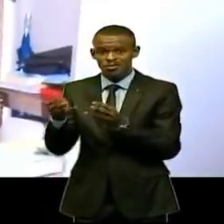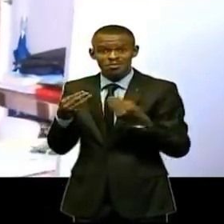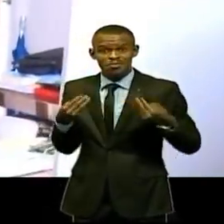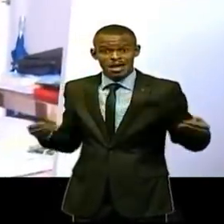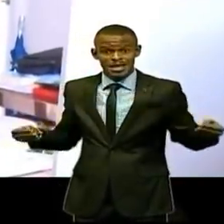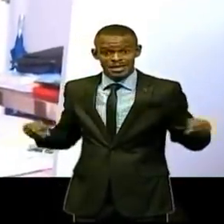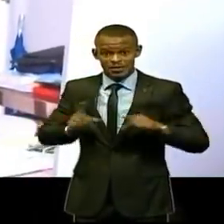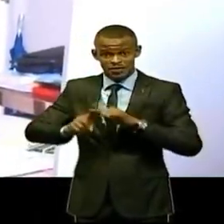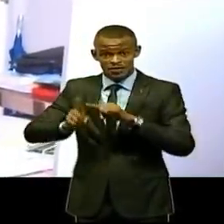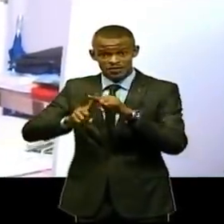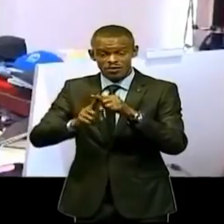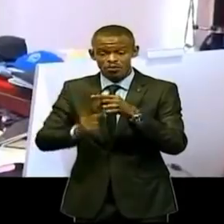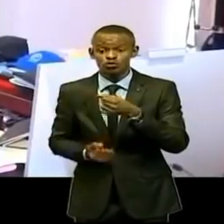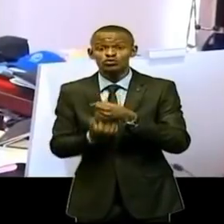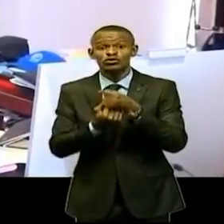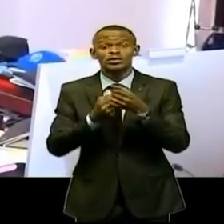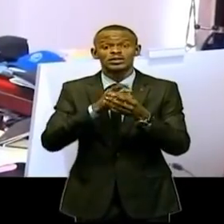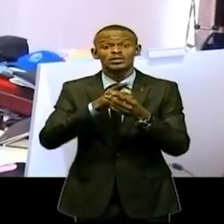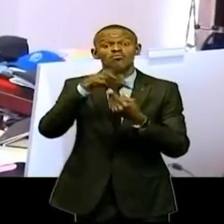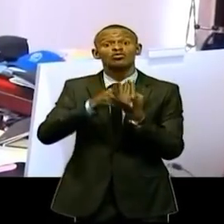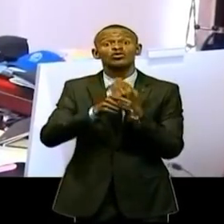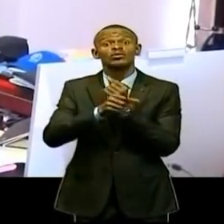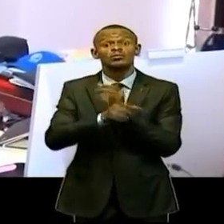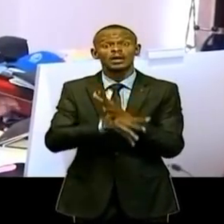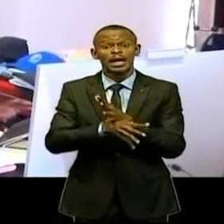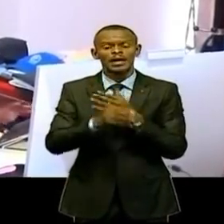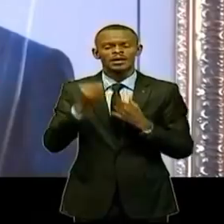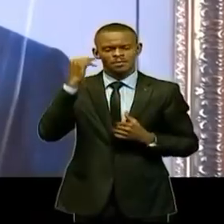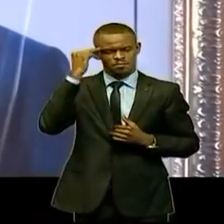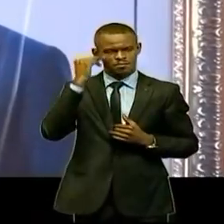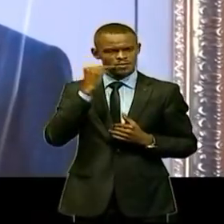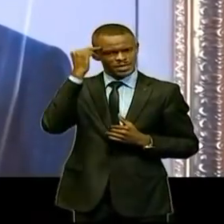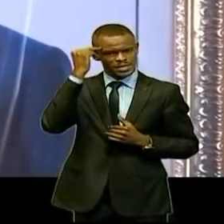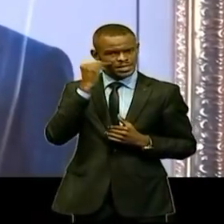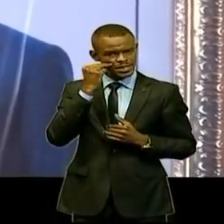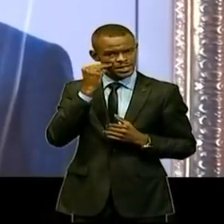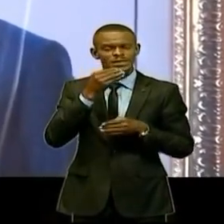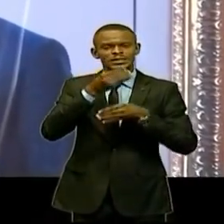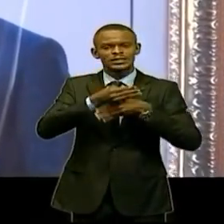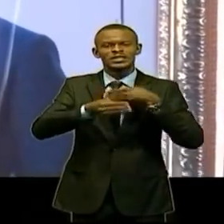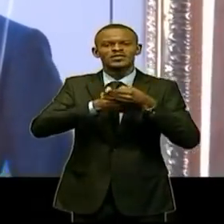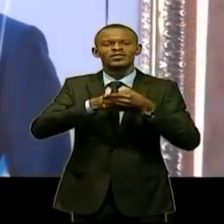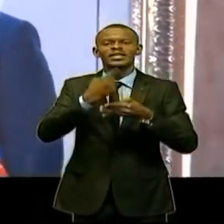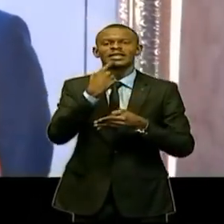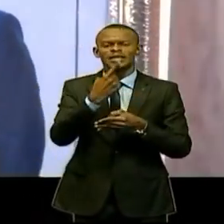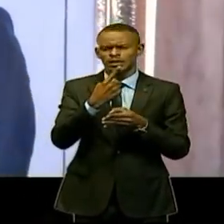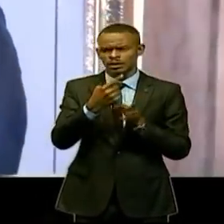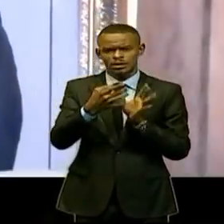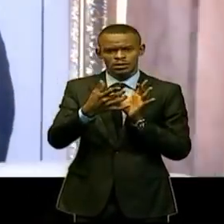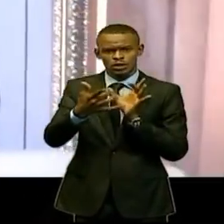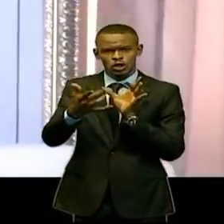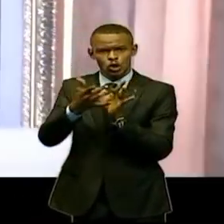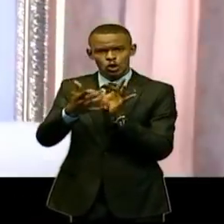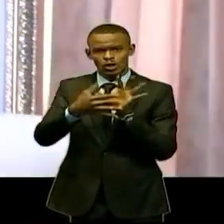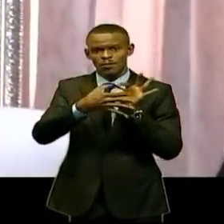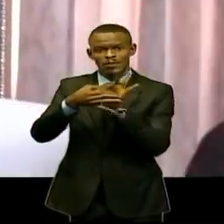désenclavement a dit avoir conclu un mémorandum d'entente avec un partenaire pouvant financer les